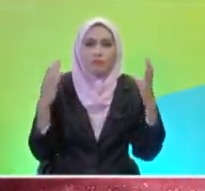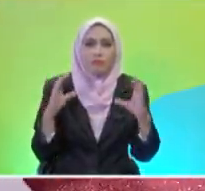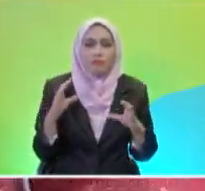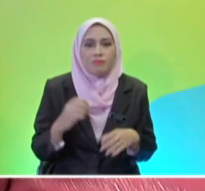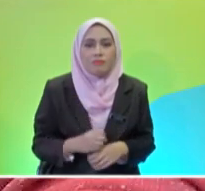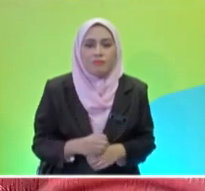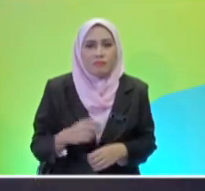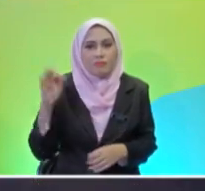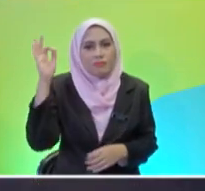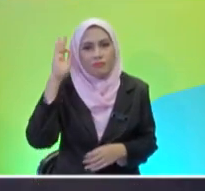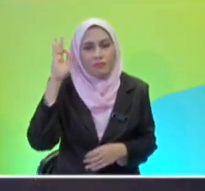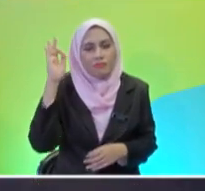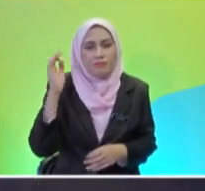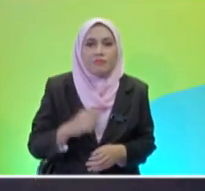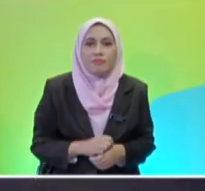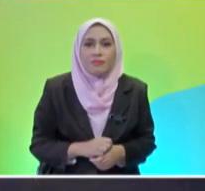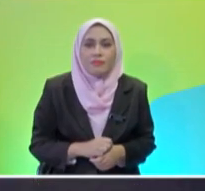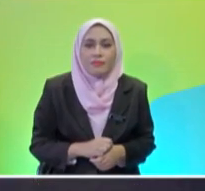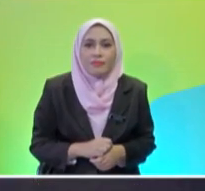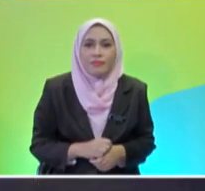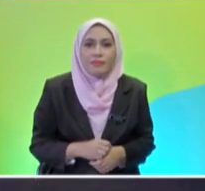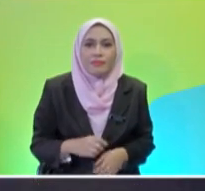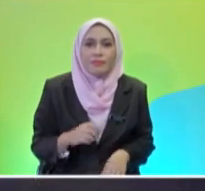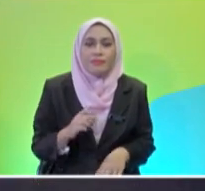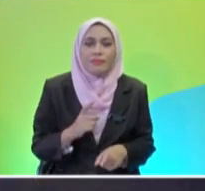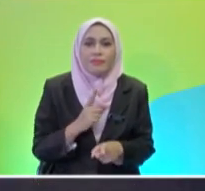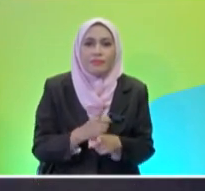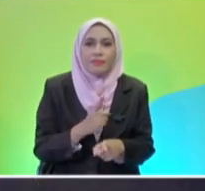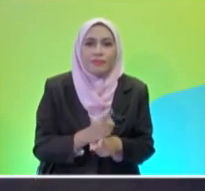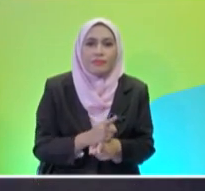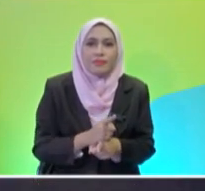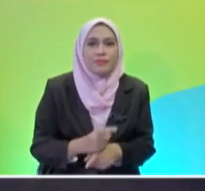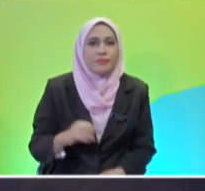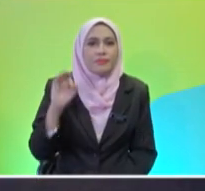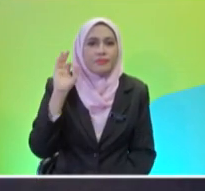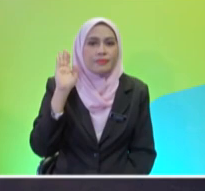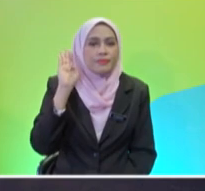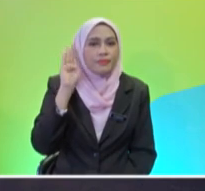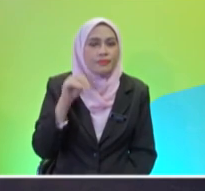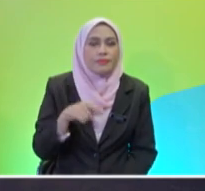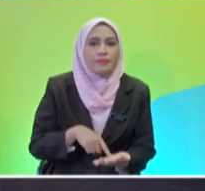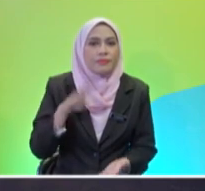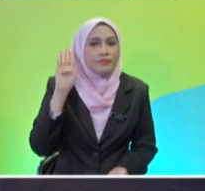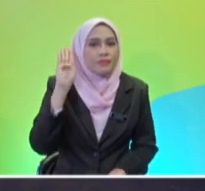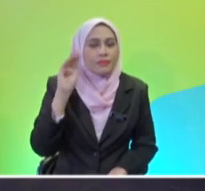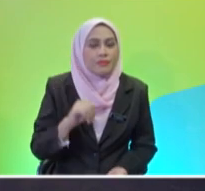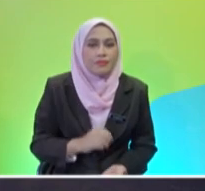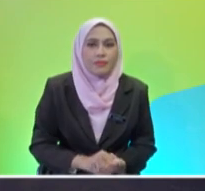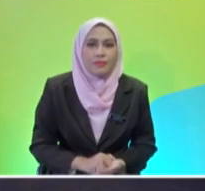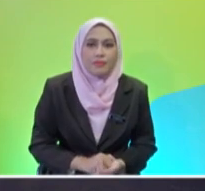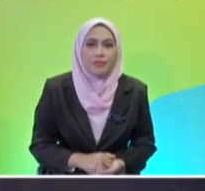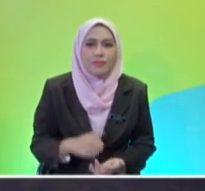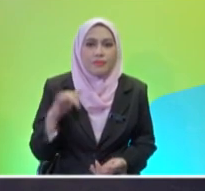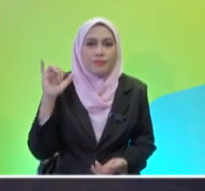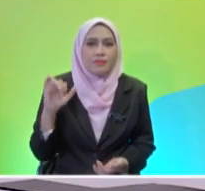Ya, inilah lebah yang selalu kalau kita dia apa terbang dekat kita, kita lari kan? Betul. Betul